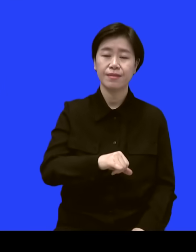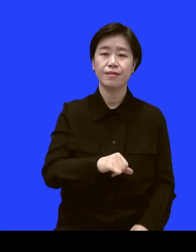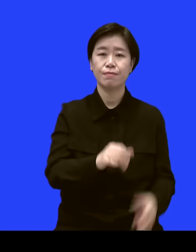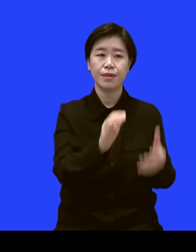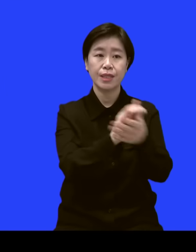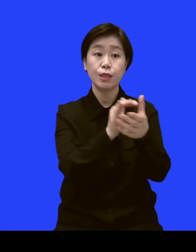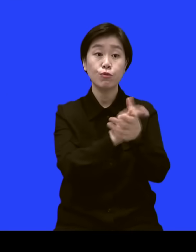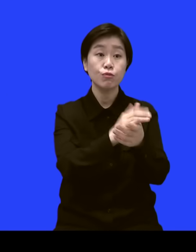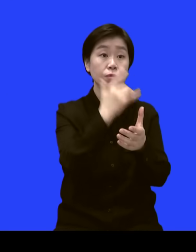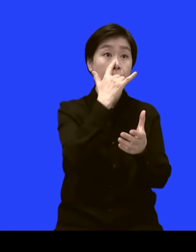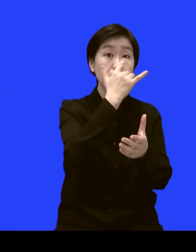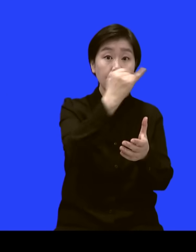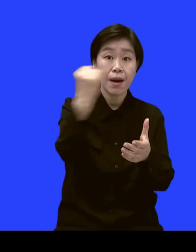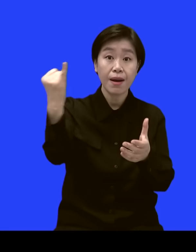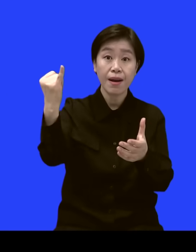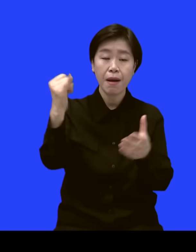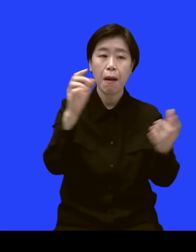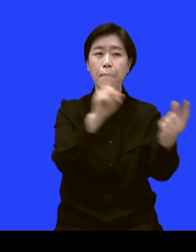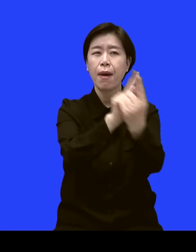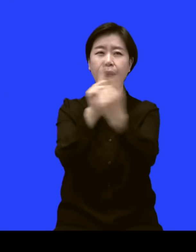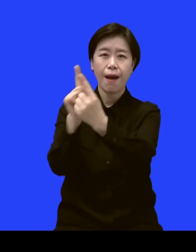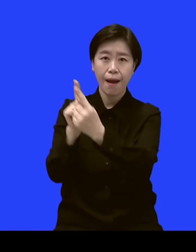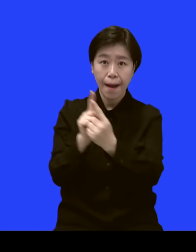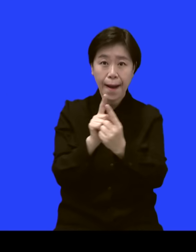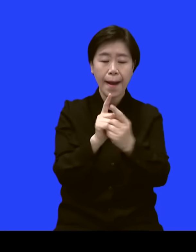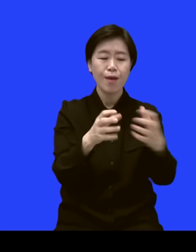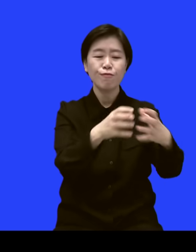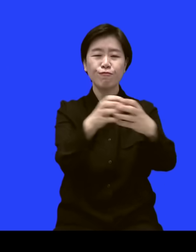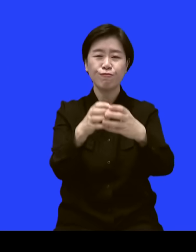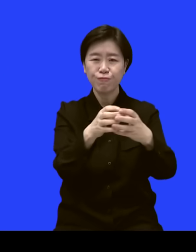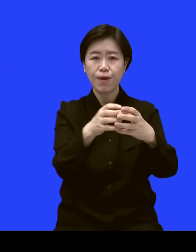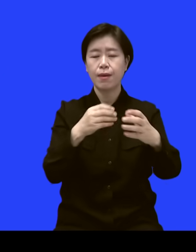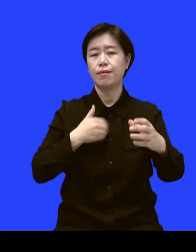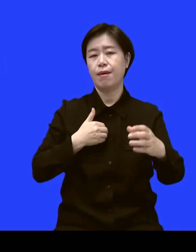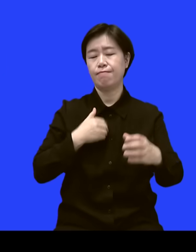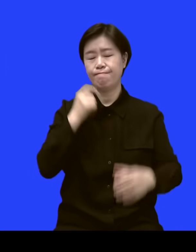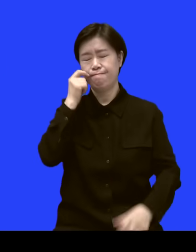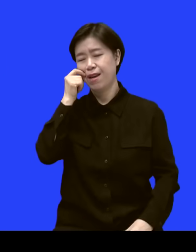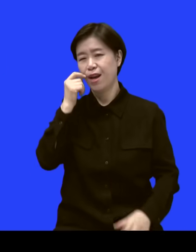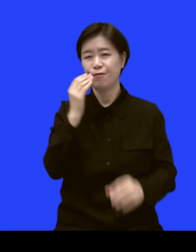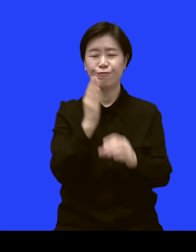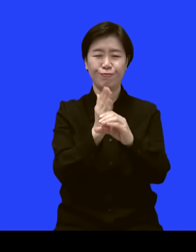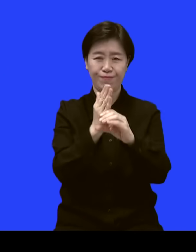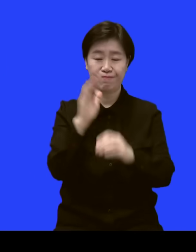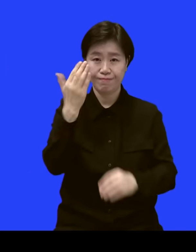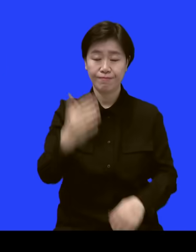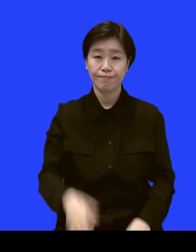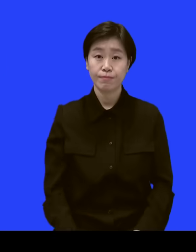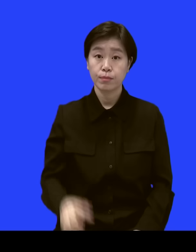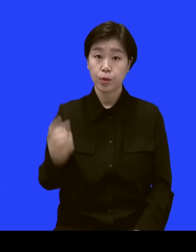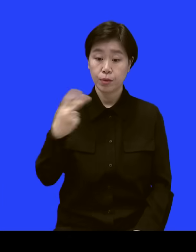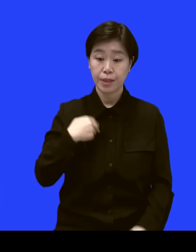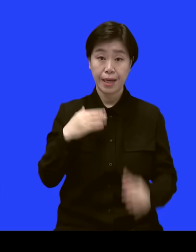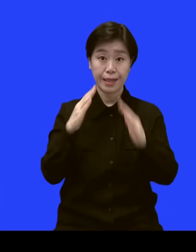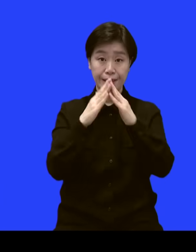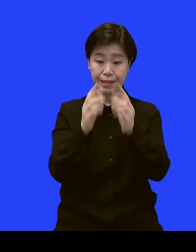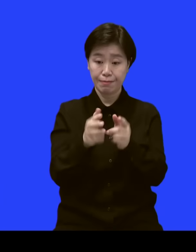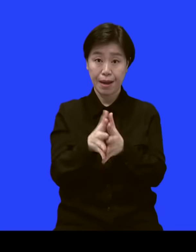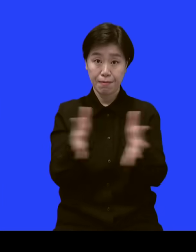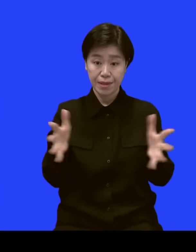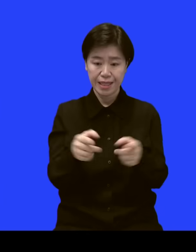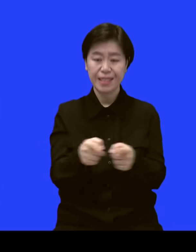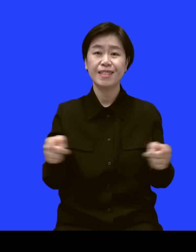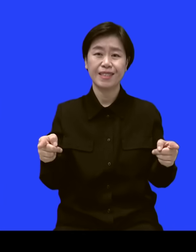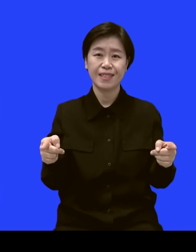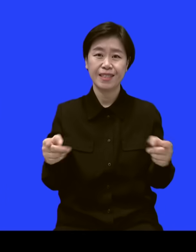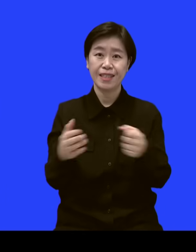엄마들, 셋째 친구 엄마들 이렇게 완전 동네에서 또 나름 핵인싸가 된 거죠. 네, 그리고 저희 집이 1층이라 언제나 이제